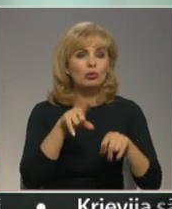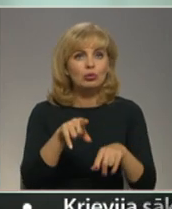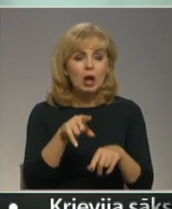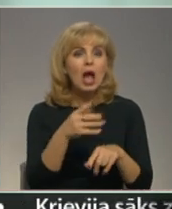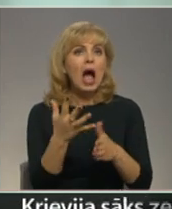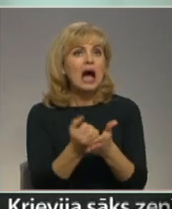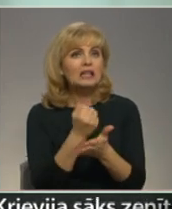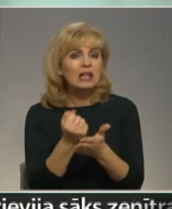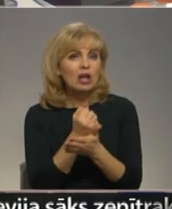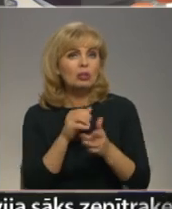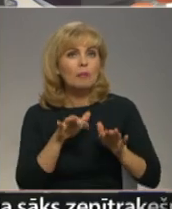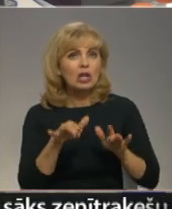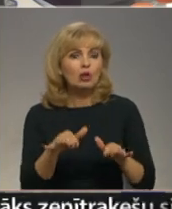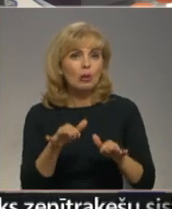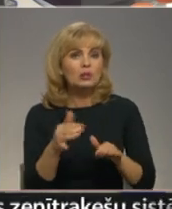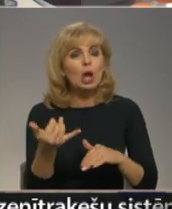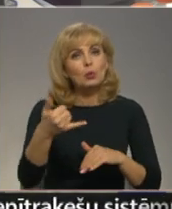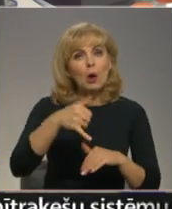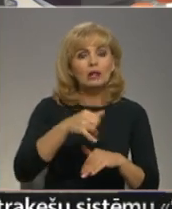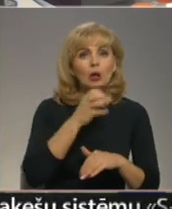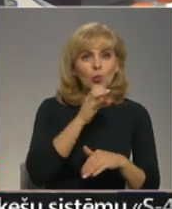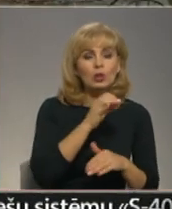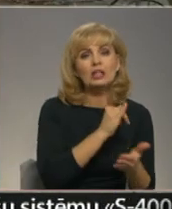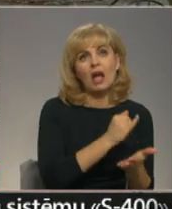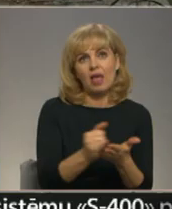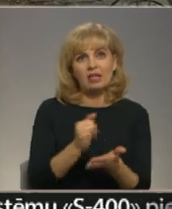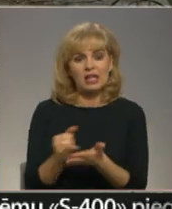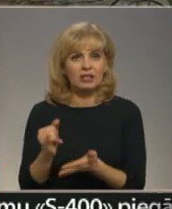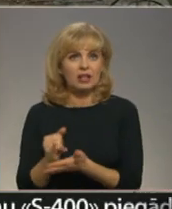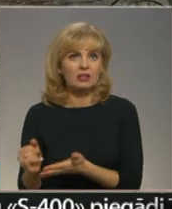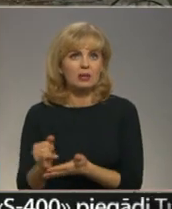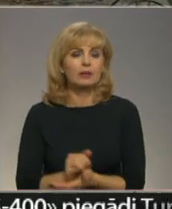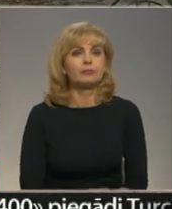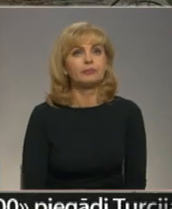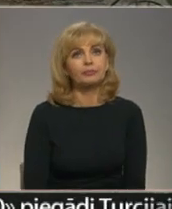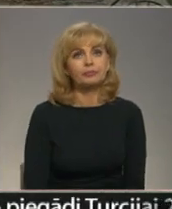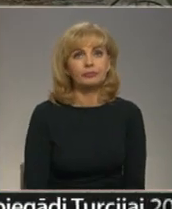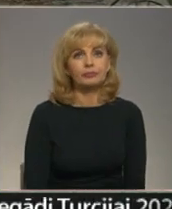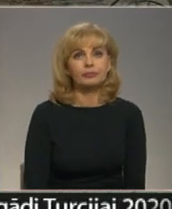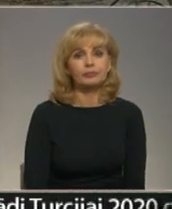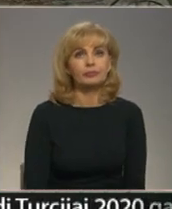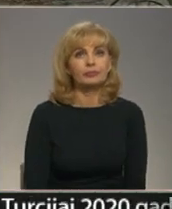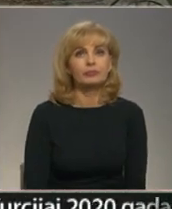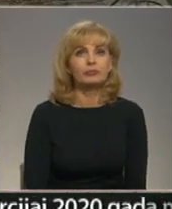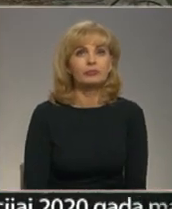rezistentos mikroorganismus notekūdeņos un attīrīstos. Aikīns Ains Kupčs, Latvijas televīzija no Nīderlandes.